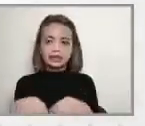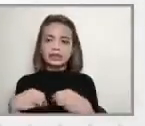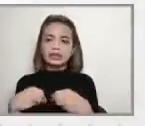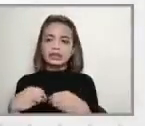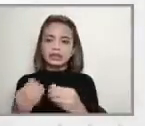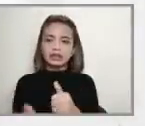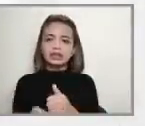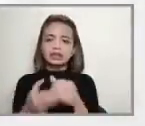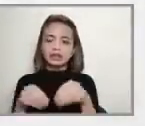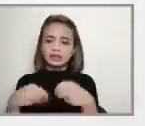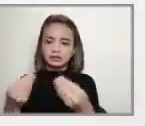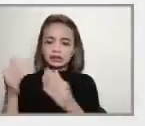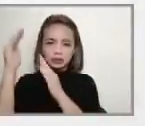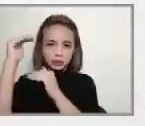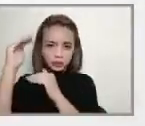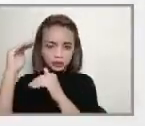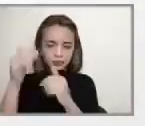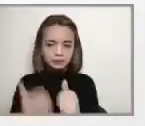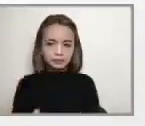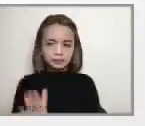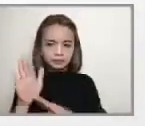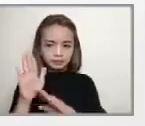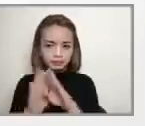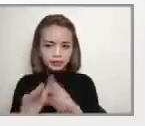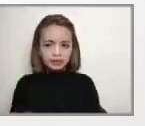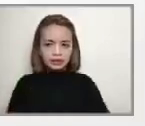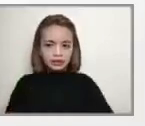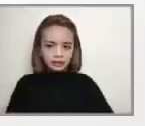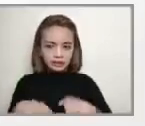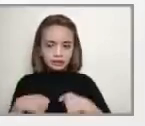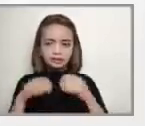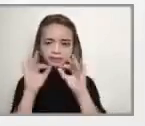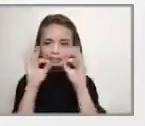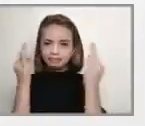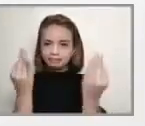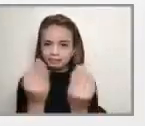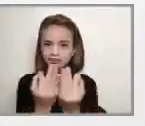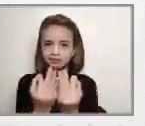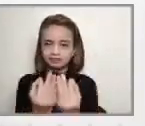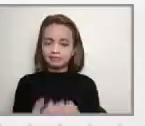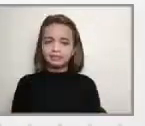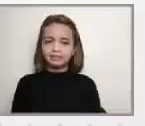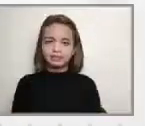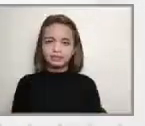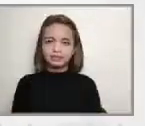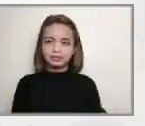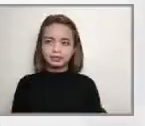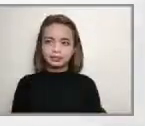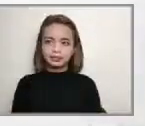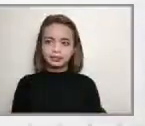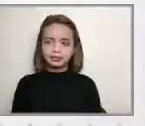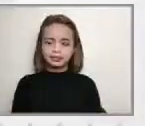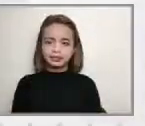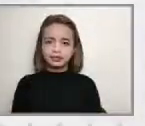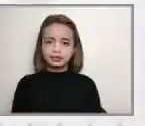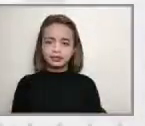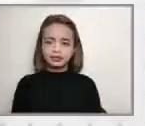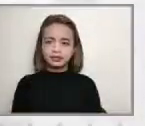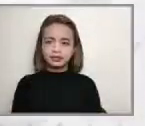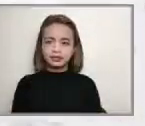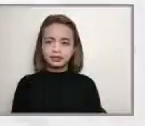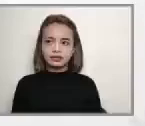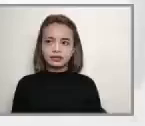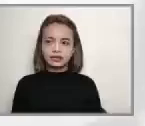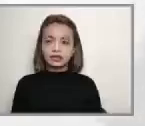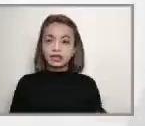Barangay Camputao, Cebu City. Nakuha ang shabu mula sa isang high-value drug personality na nakatakdang sampahan ng paglabag sa Comprehensive